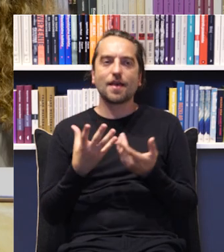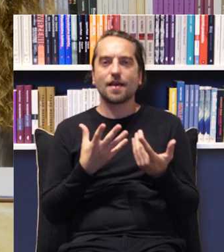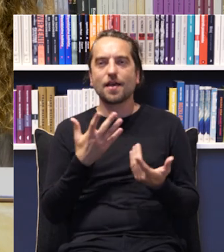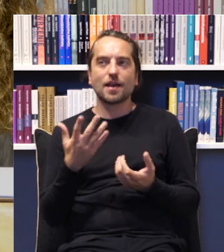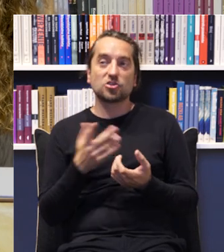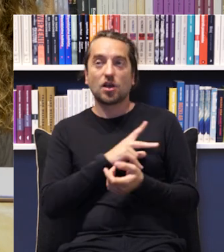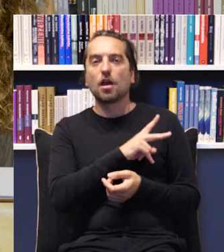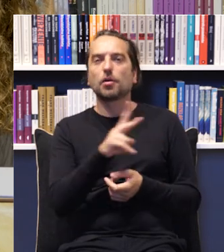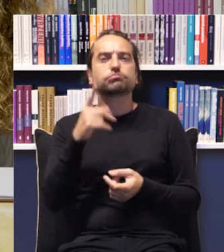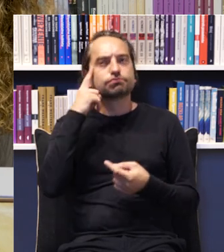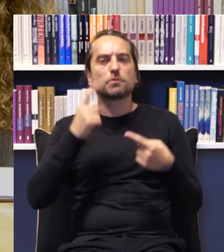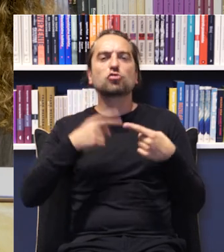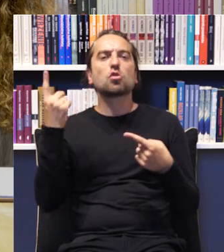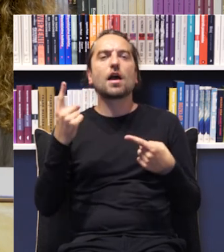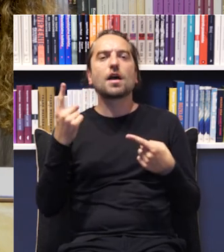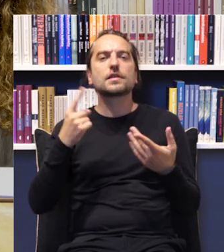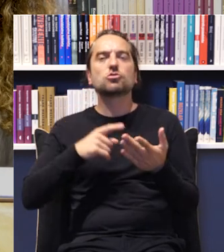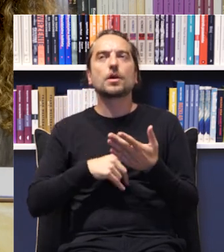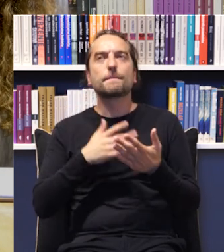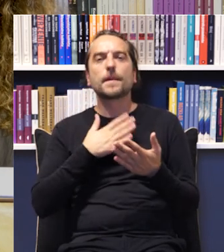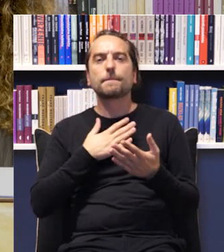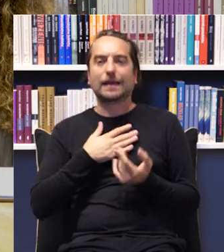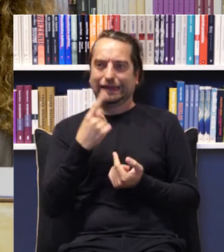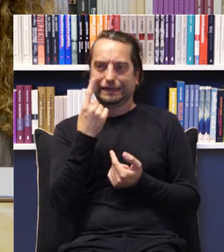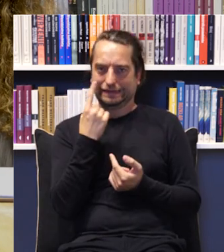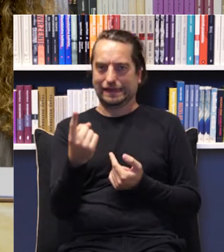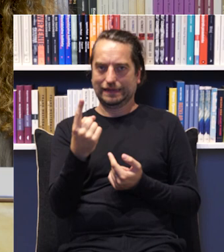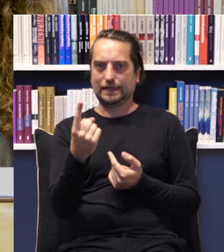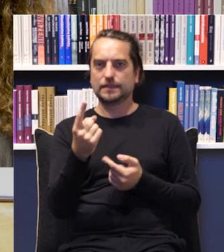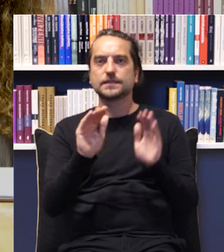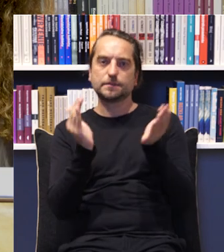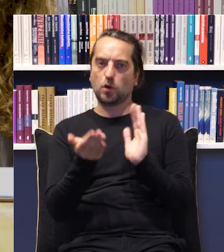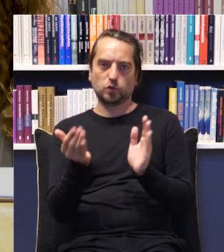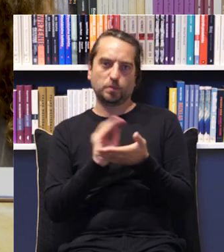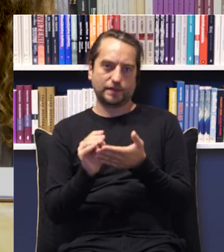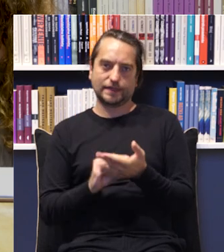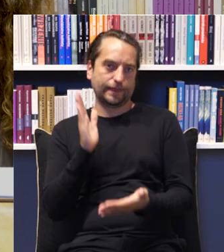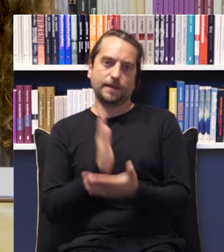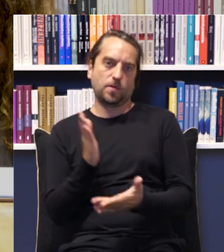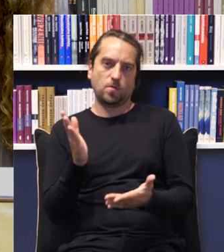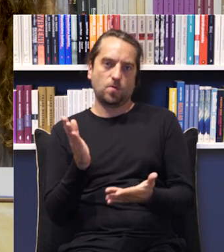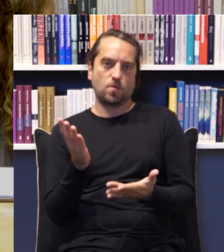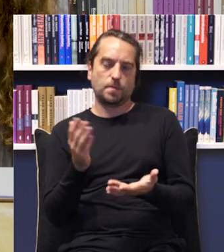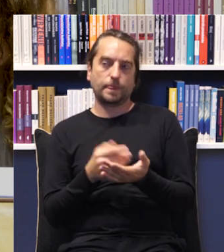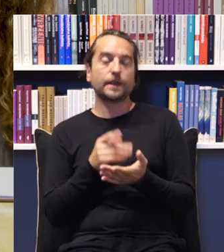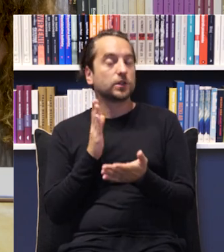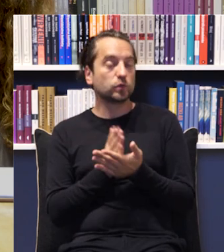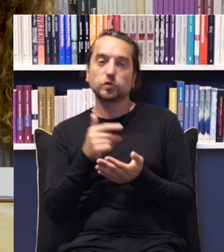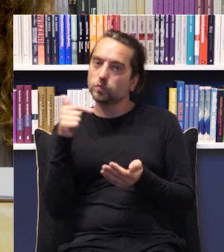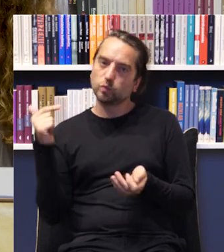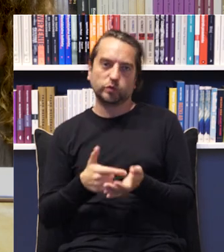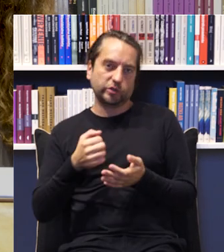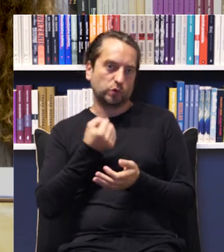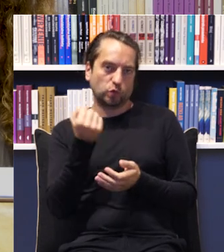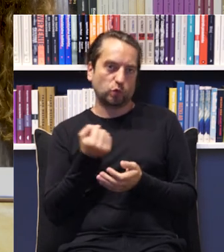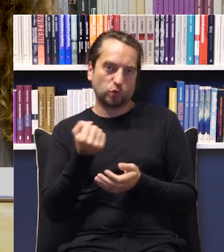dziwnego przekonania, że istnieje jeden właściwy sposób pisania. No nie? I że on koniecznie musi